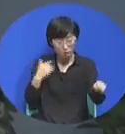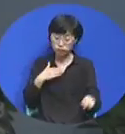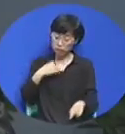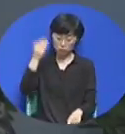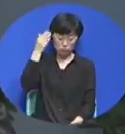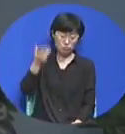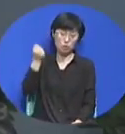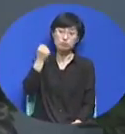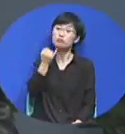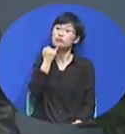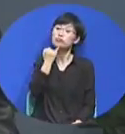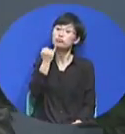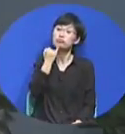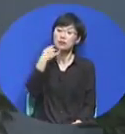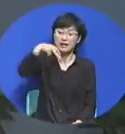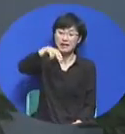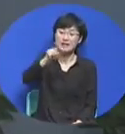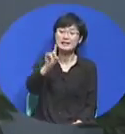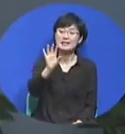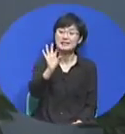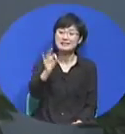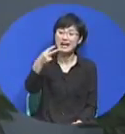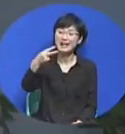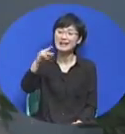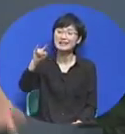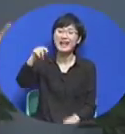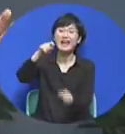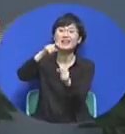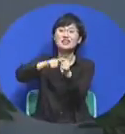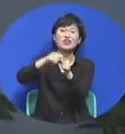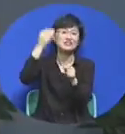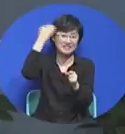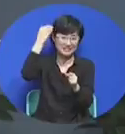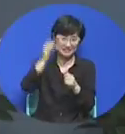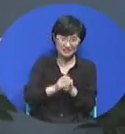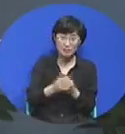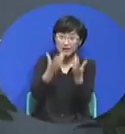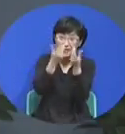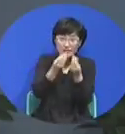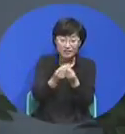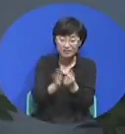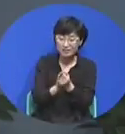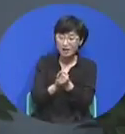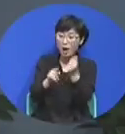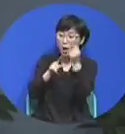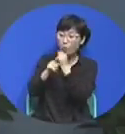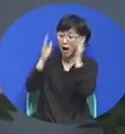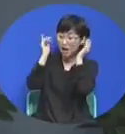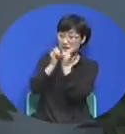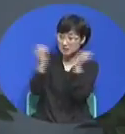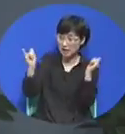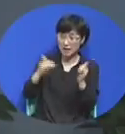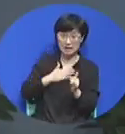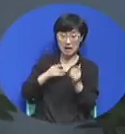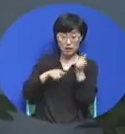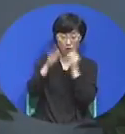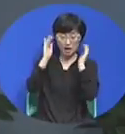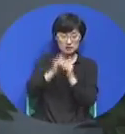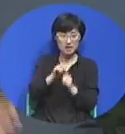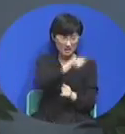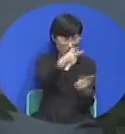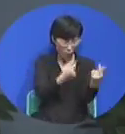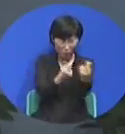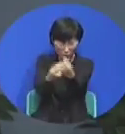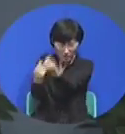That's relative knowledge. 어떤 사람이 과학자면 모든 사람이 과학자가 될 필요는 없는 겁니다. We have some scientists, 그렇죠? but this does not mean